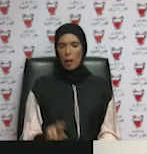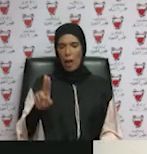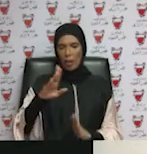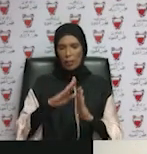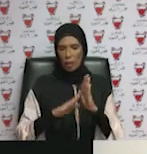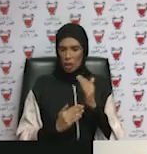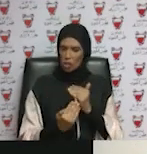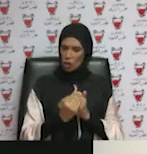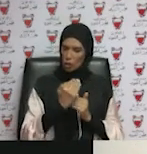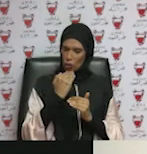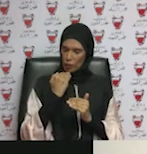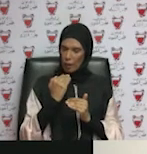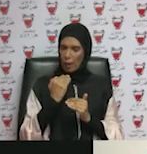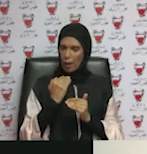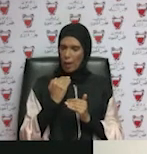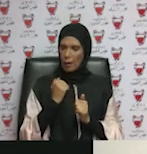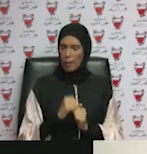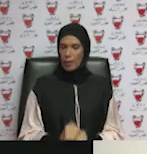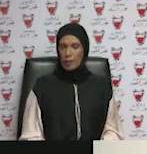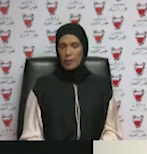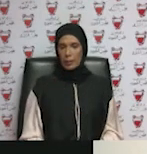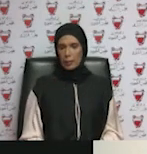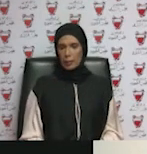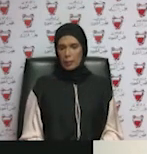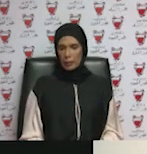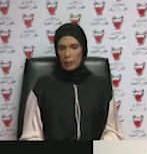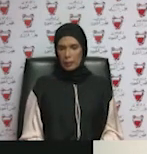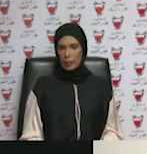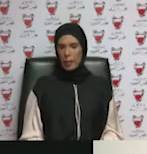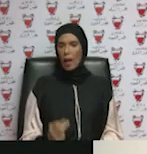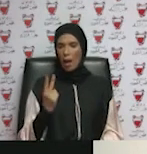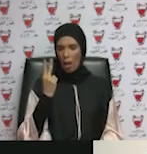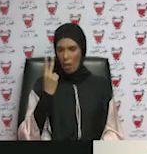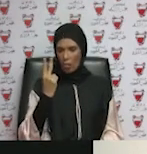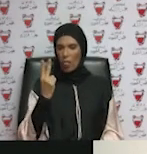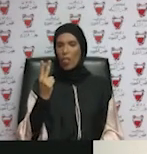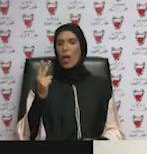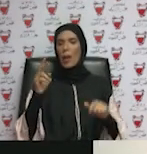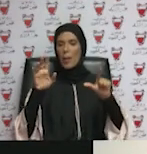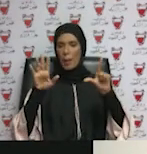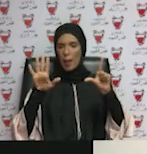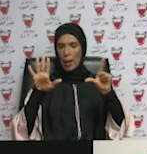بتقارير أخرى في فترة، نقول أسبوعين، نعطيكم أسبوعين ولا